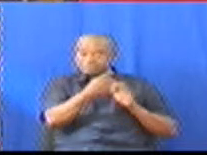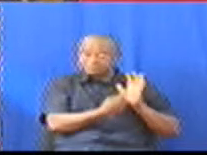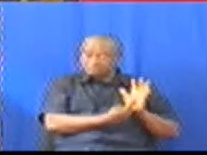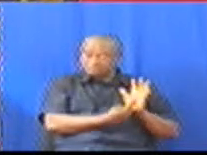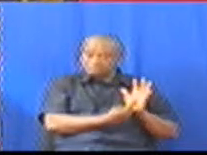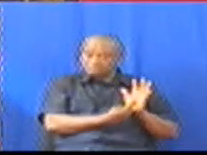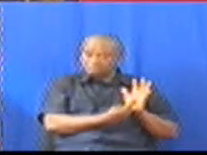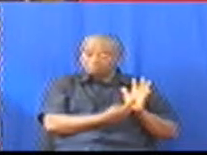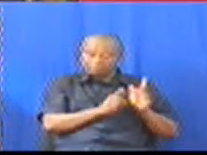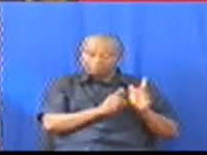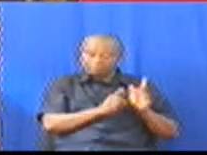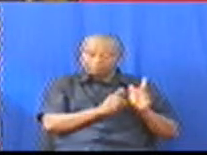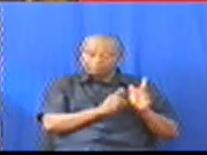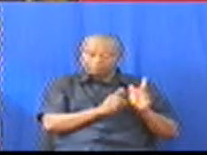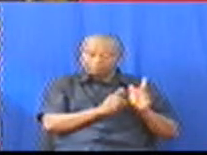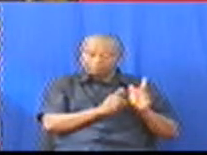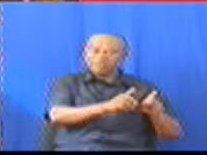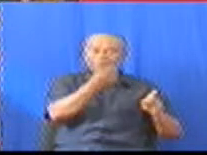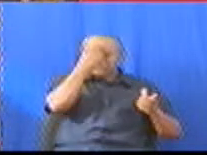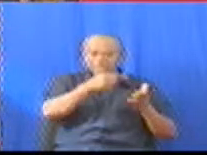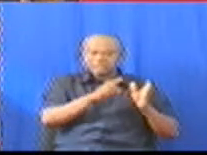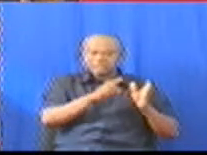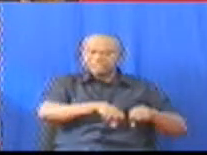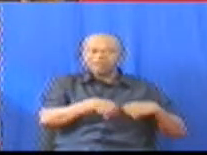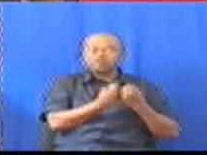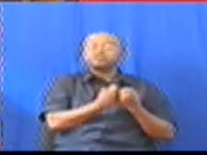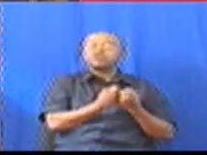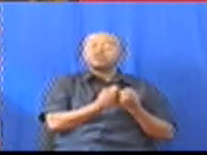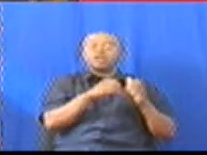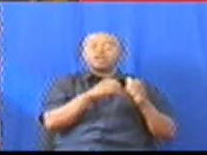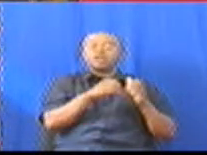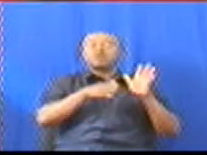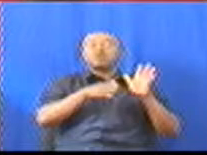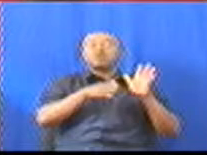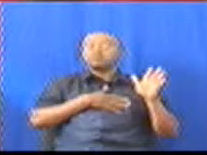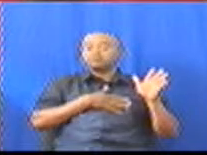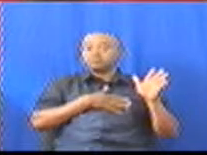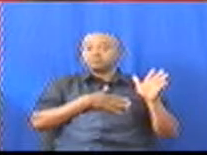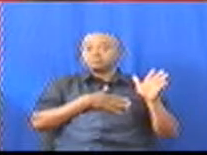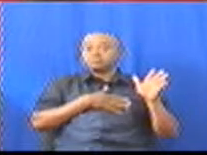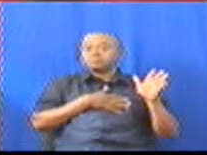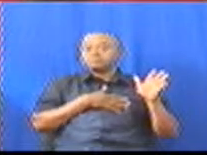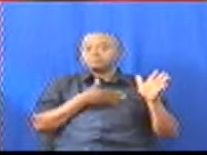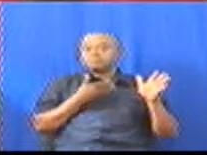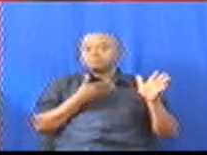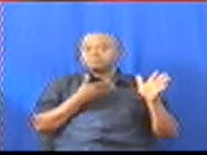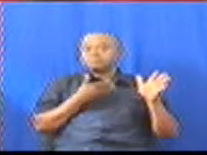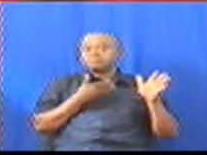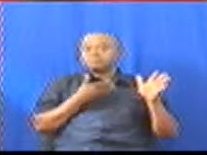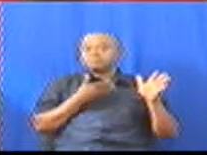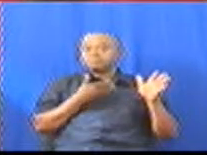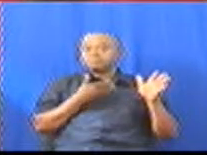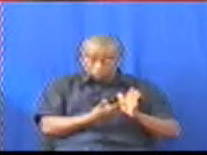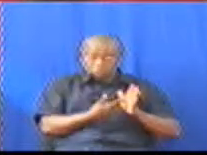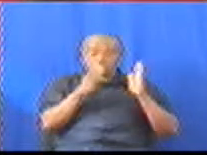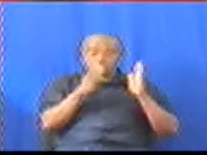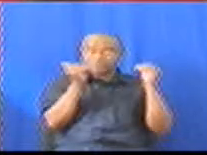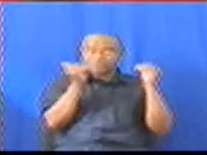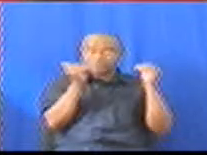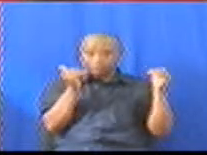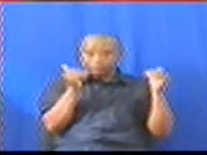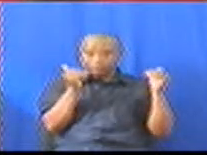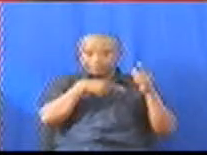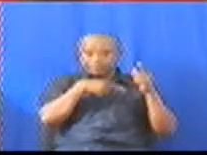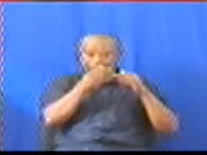kwa namna moja au nyingine kukiuka katiba yetu ya nchi, kama vile usawa katika